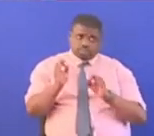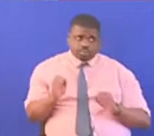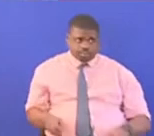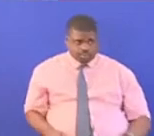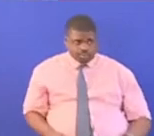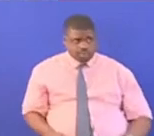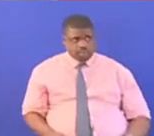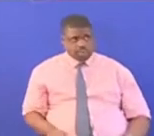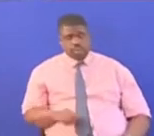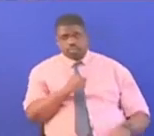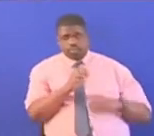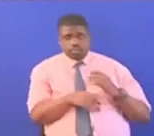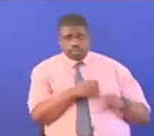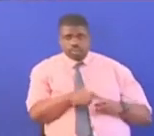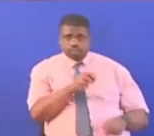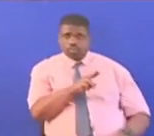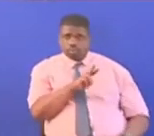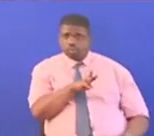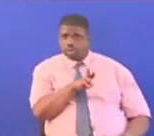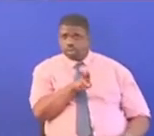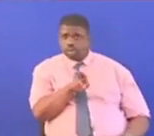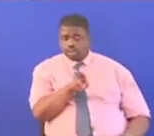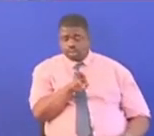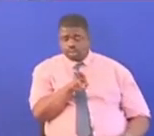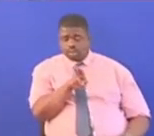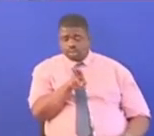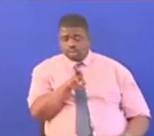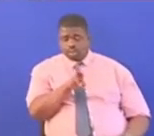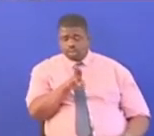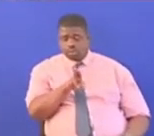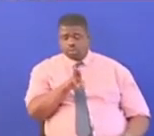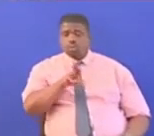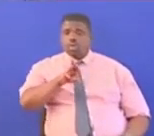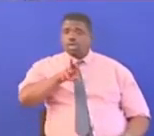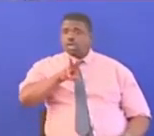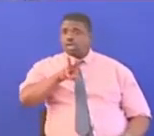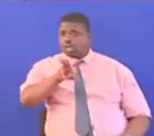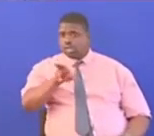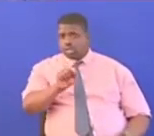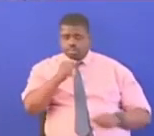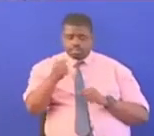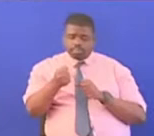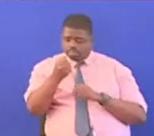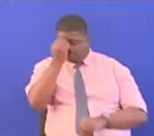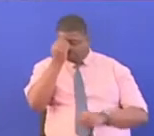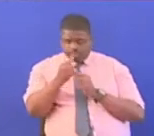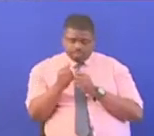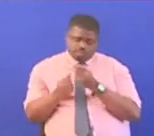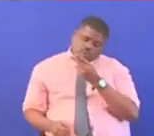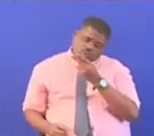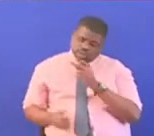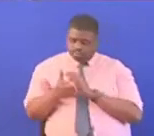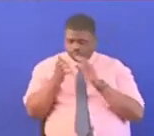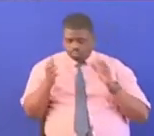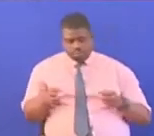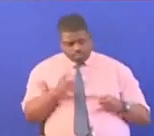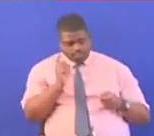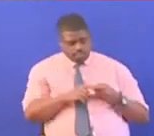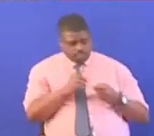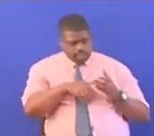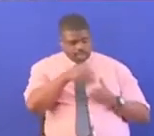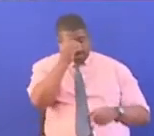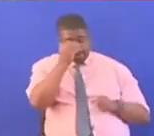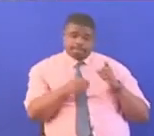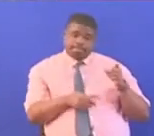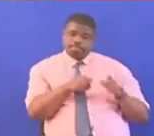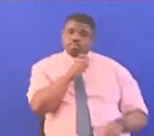Lakini kwenye mchakato wa jambo la Ruaha nimejifunza mambo makubwa mawili ambayo naomba serikali niishauri. Moja, nimejifunza kwamba elimu